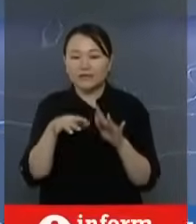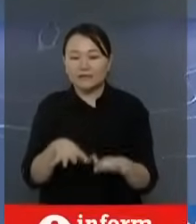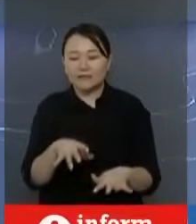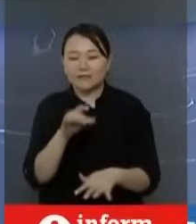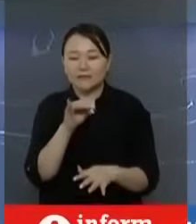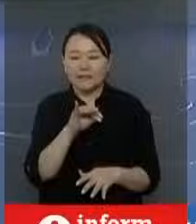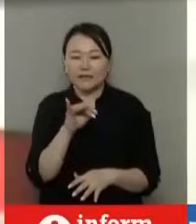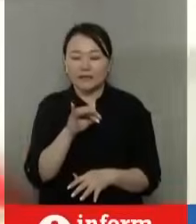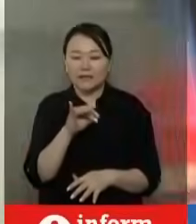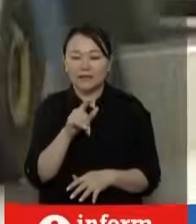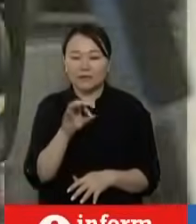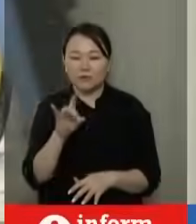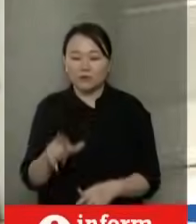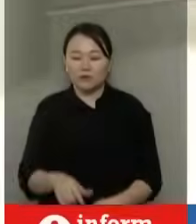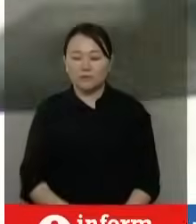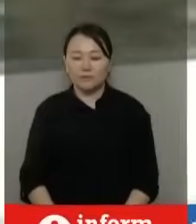Игорь Лепеха.